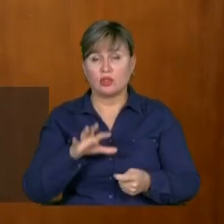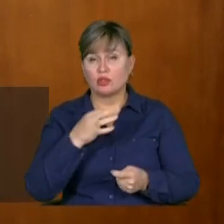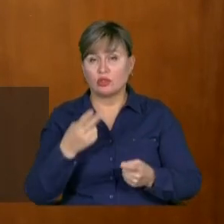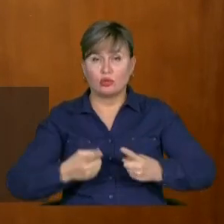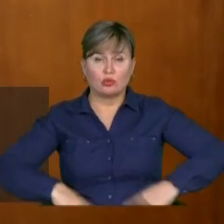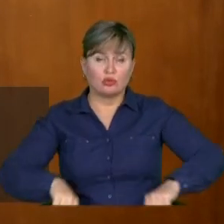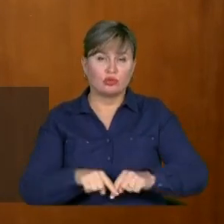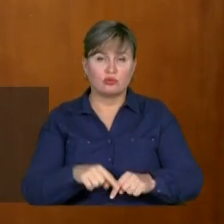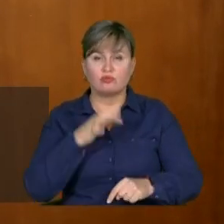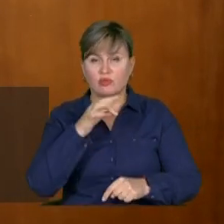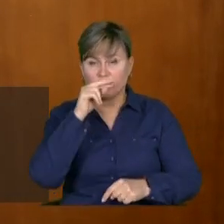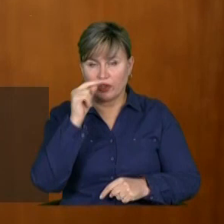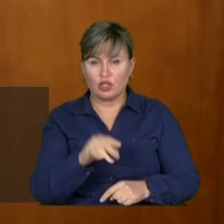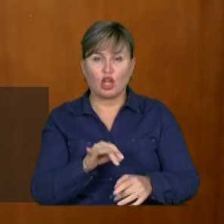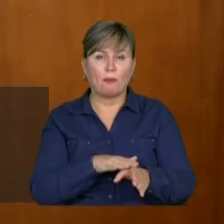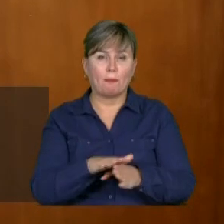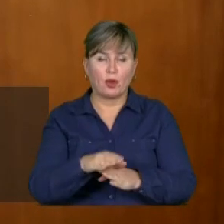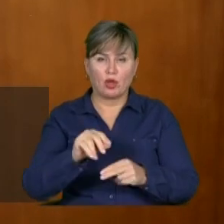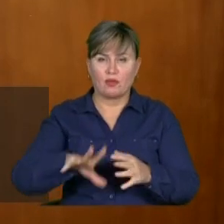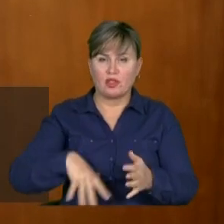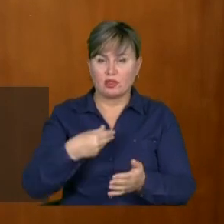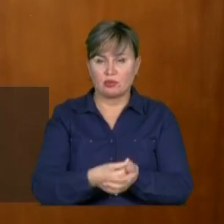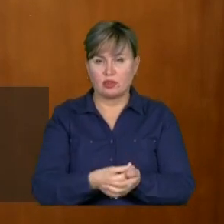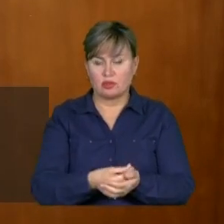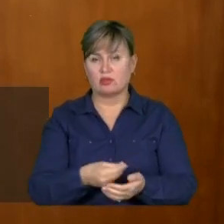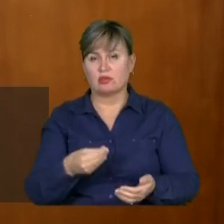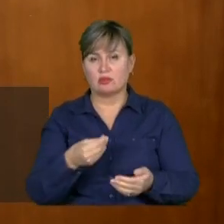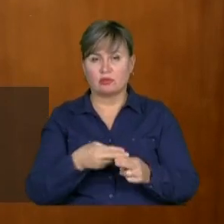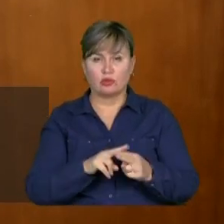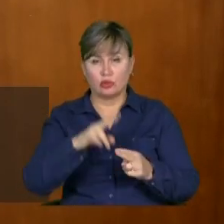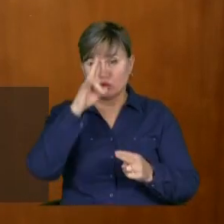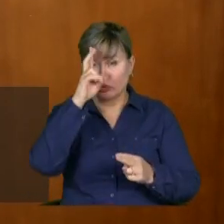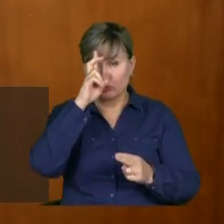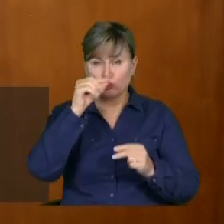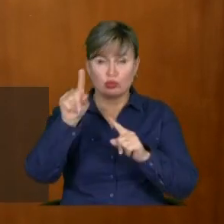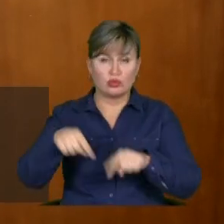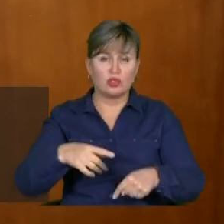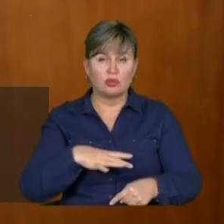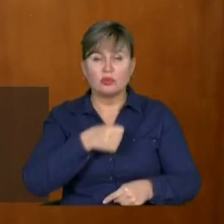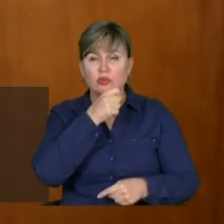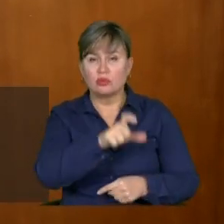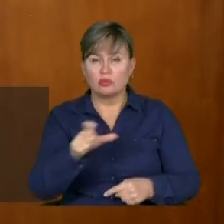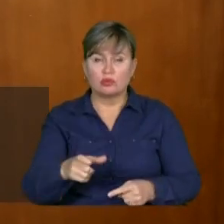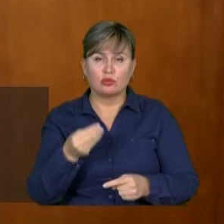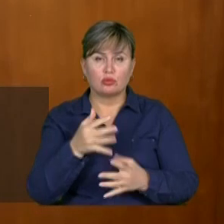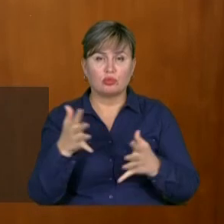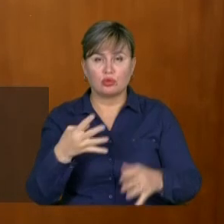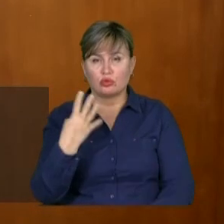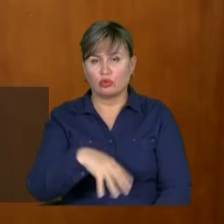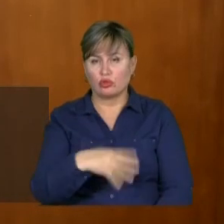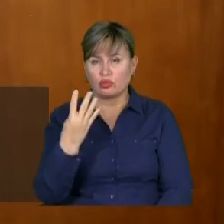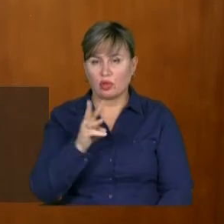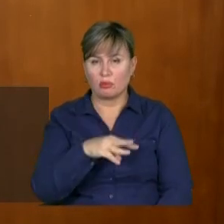учреждения признала вину и полностью возместила причиненный ущерб государству и престарелым лицам на сумму более